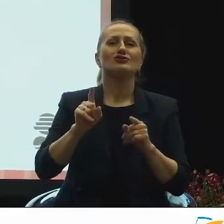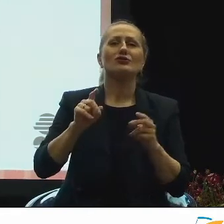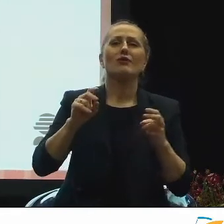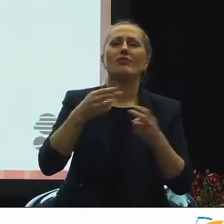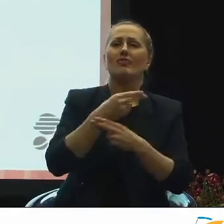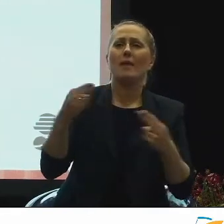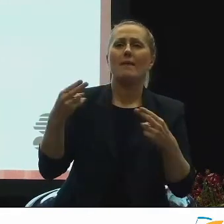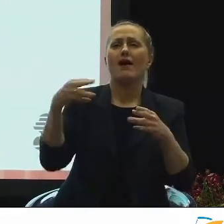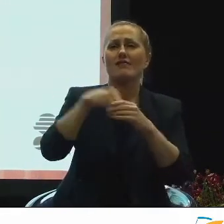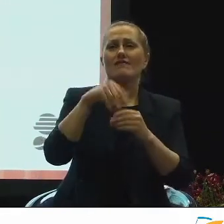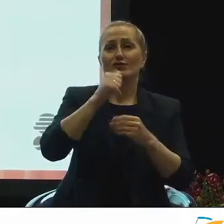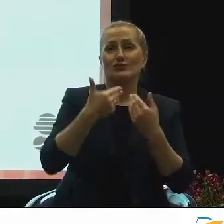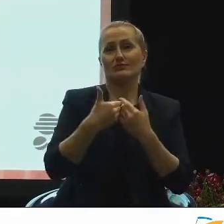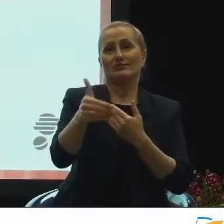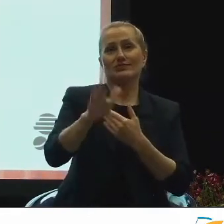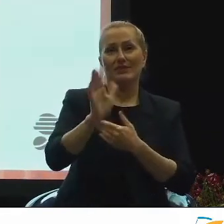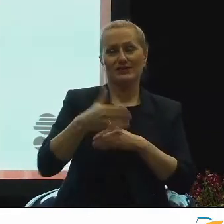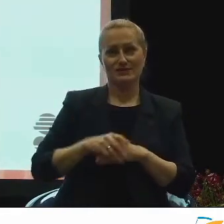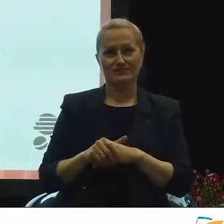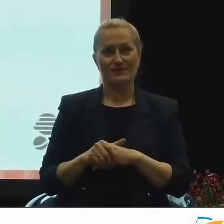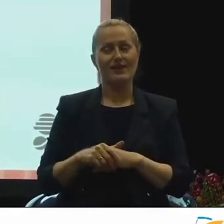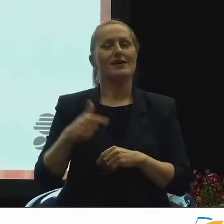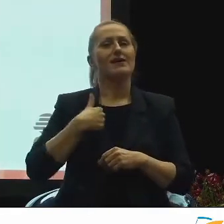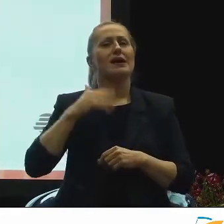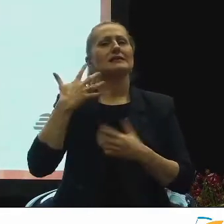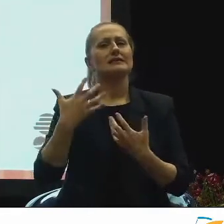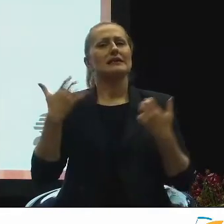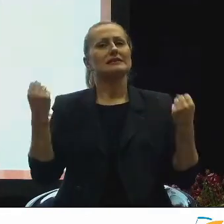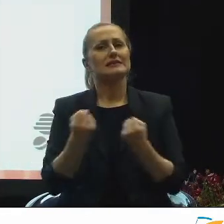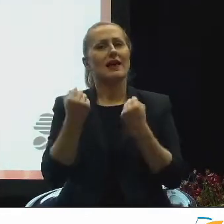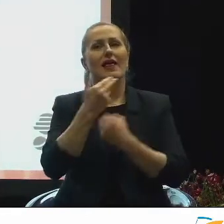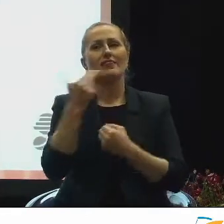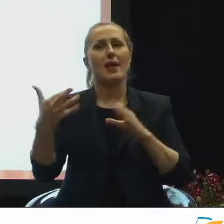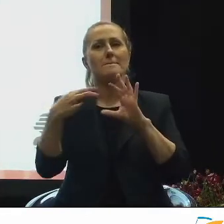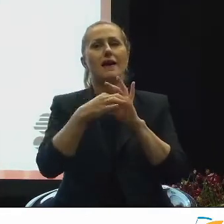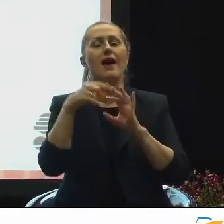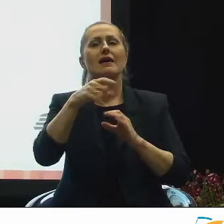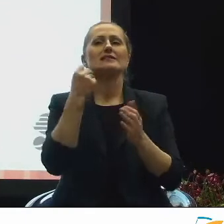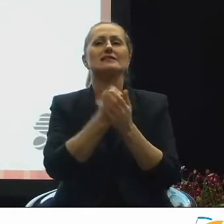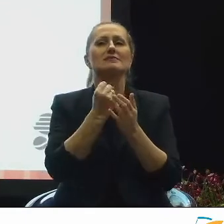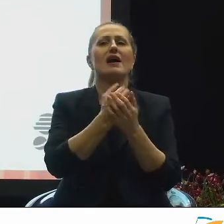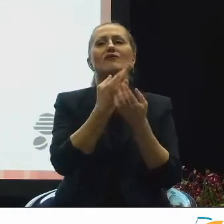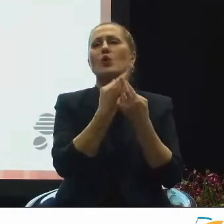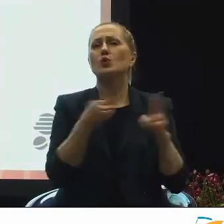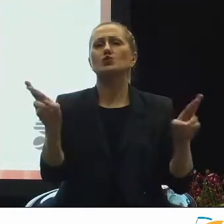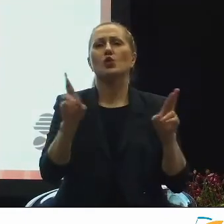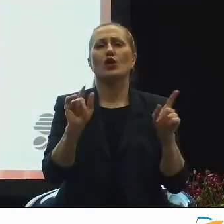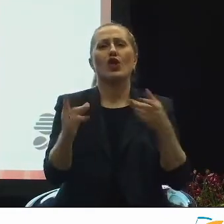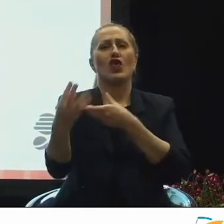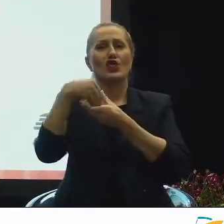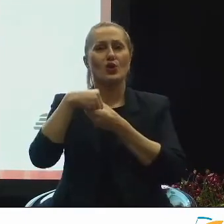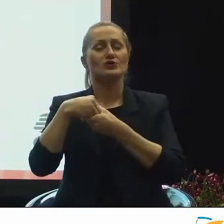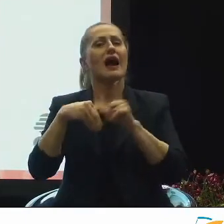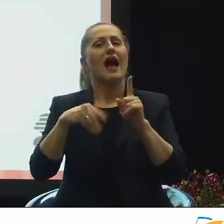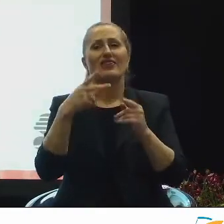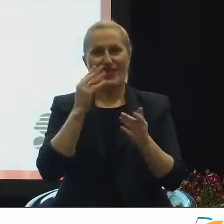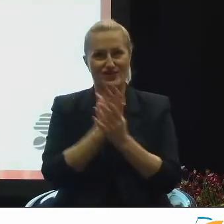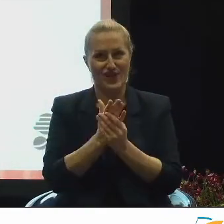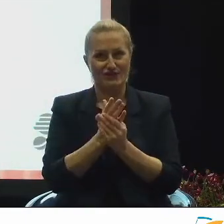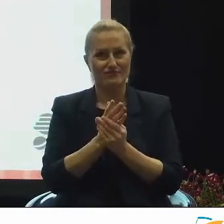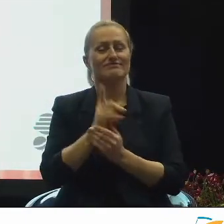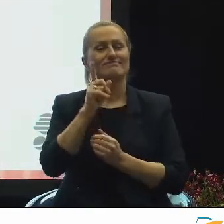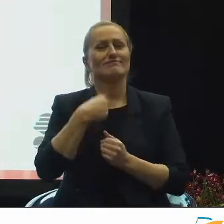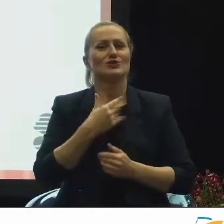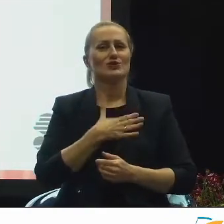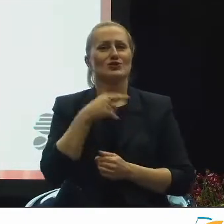są przed nami. Ja będę starał się mówić o kwestiach związanych z różnorodnością i inkluzją, ale nie tylko, bo mam